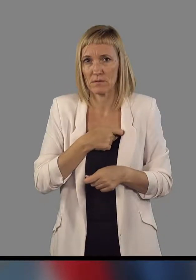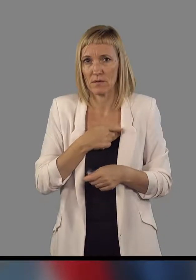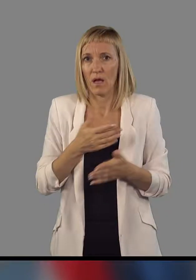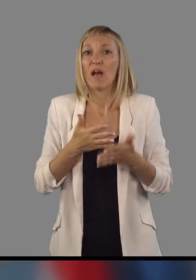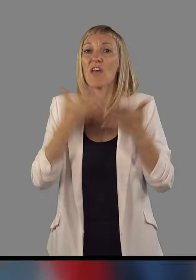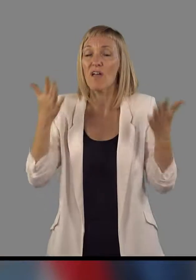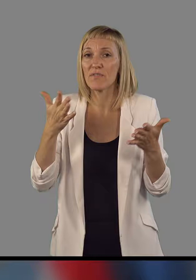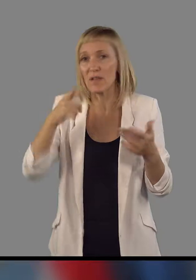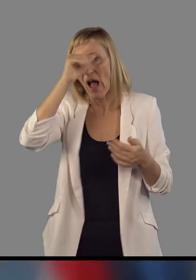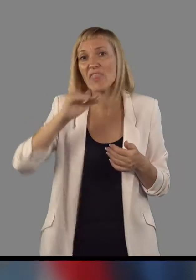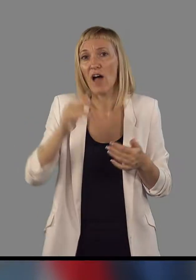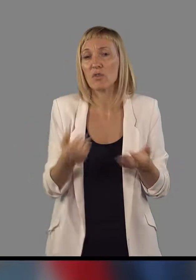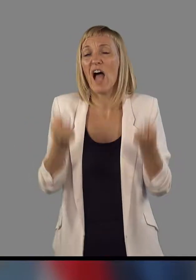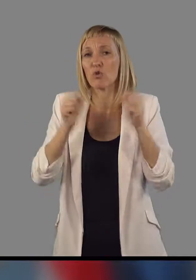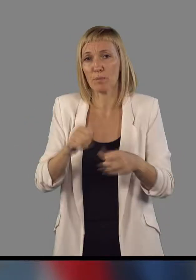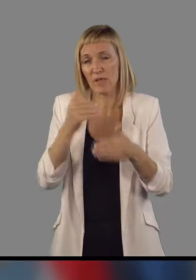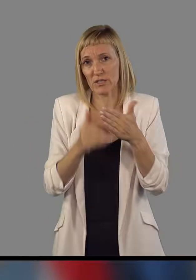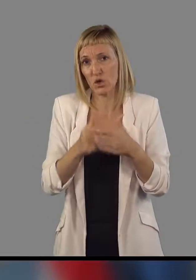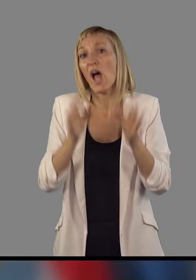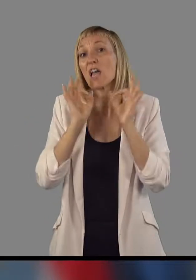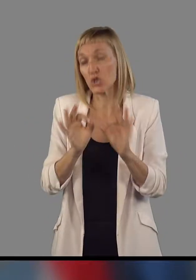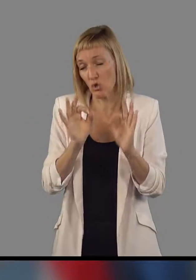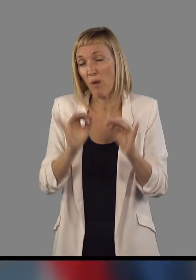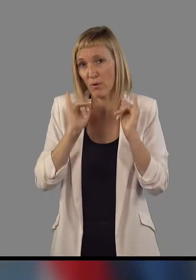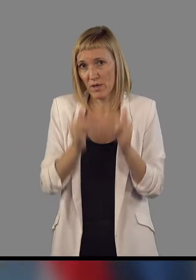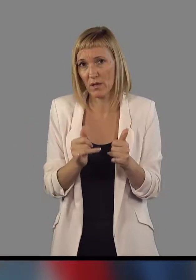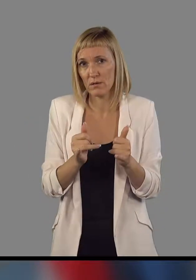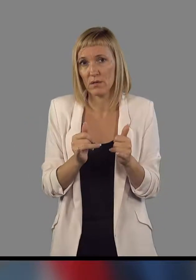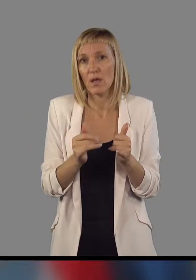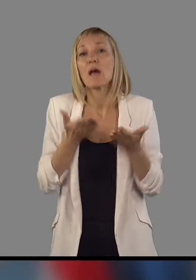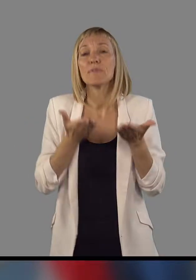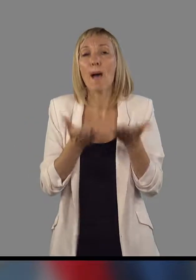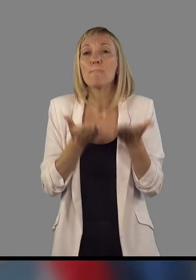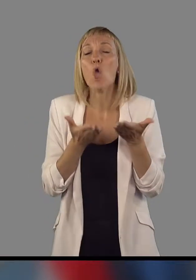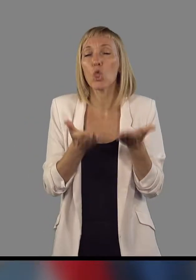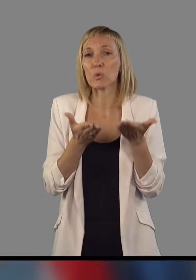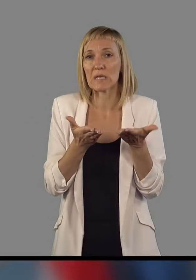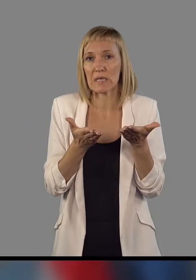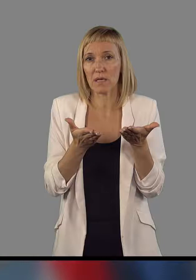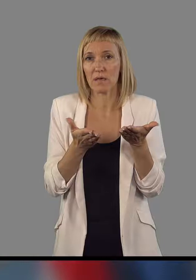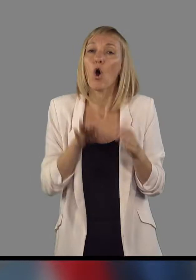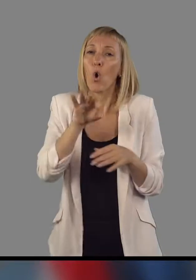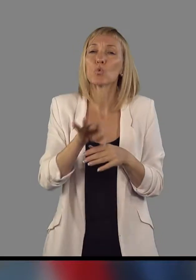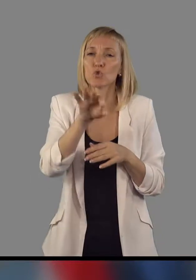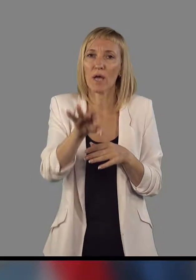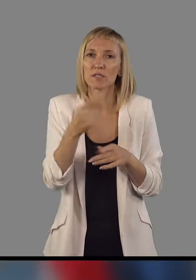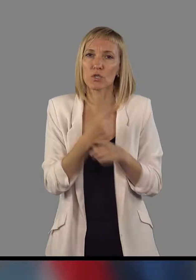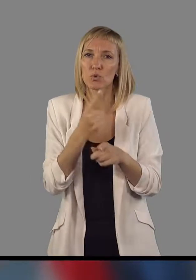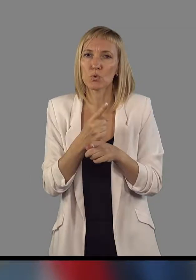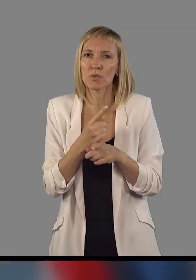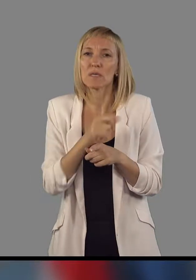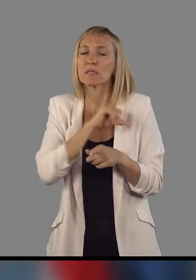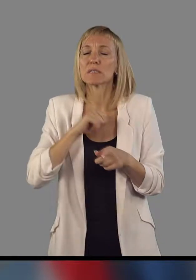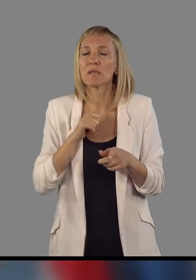se dogaja velika narodno-gospodarska škoda in da bi bilo seveda dobro, da ponudniki